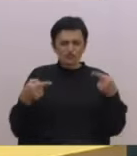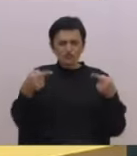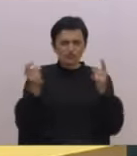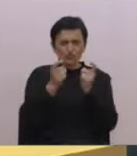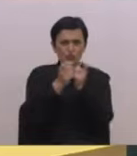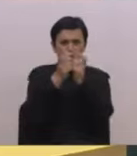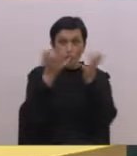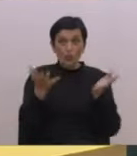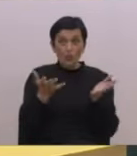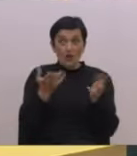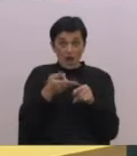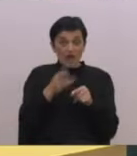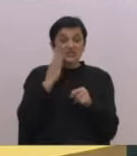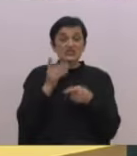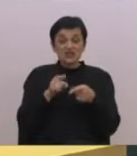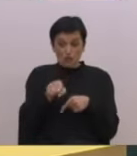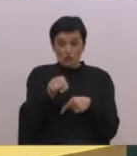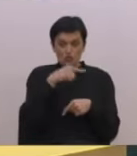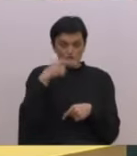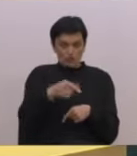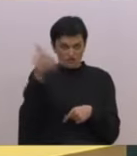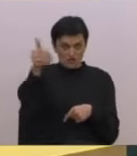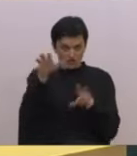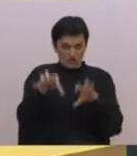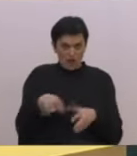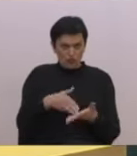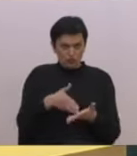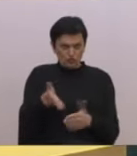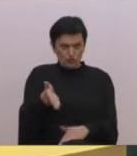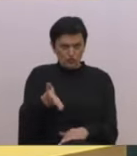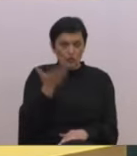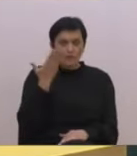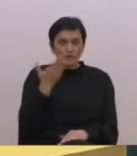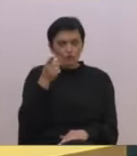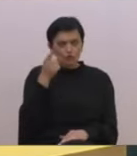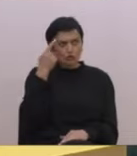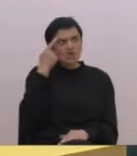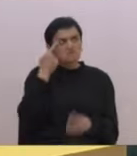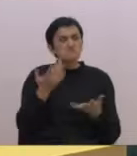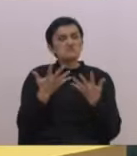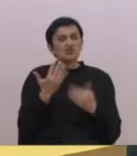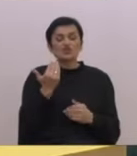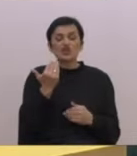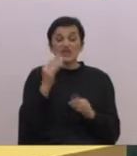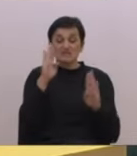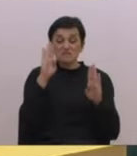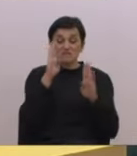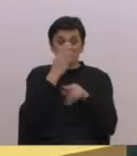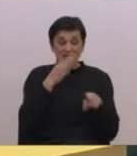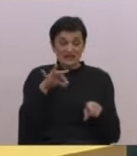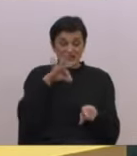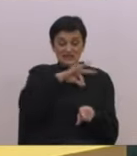ხო? შეგრძნეს ეს არის რუსული კანონი. ანუ მართლა, იმიტომ რომ თუ შენ მიხვდები იმას, რომ შენი მტერი ამით